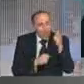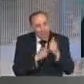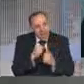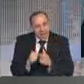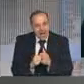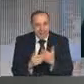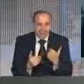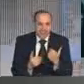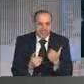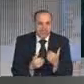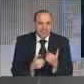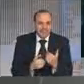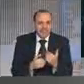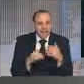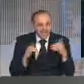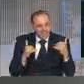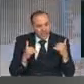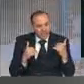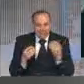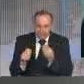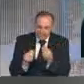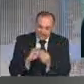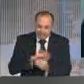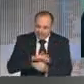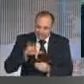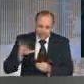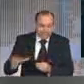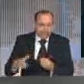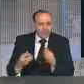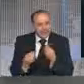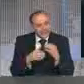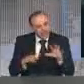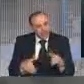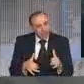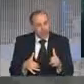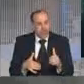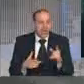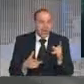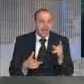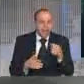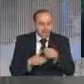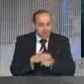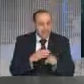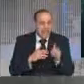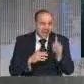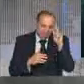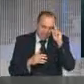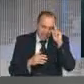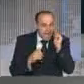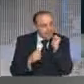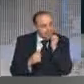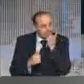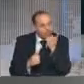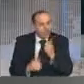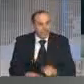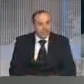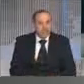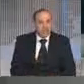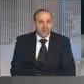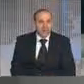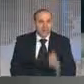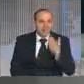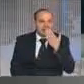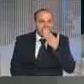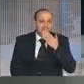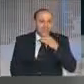فيها تخرجنا من الاجواء اع السياسه ستريس لاجواء هذ تحس في روح كان بالحق عيد فرحه وصلوا صلوا